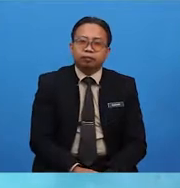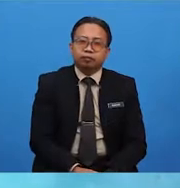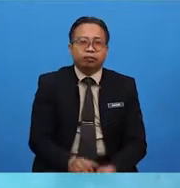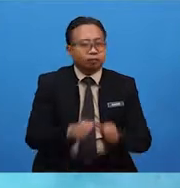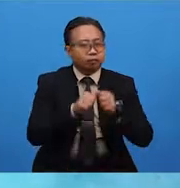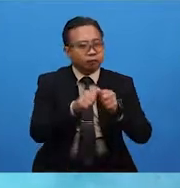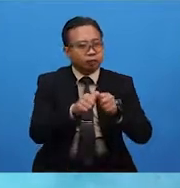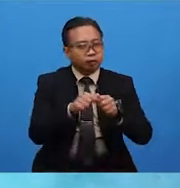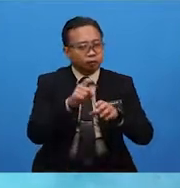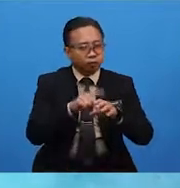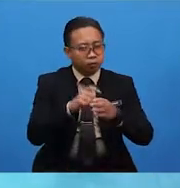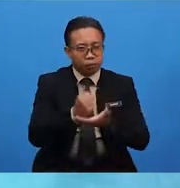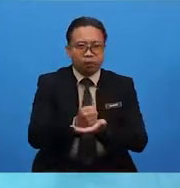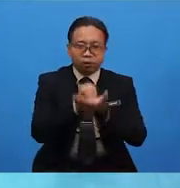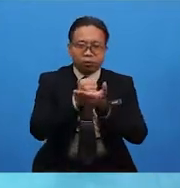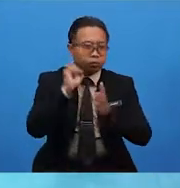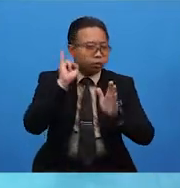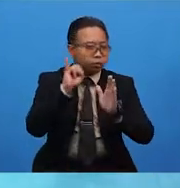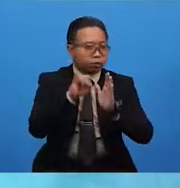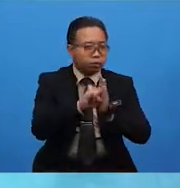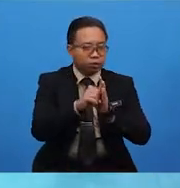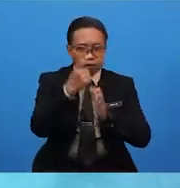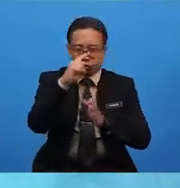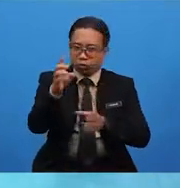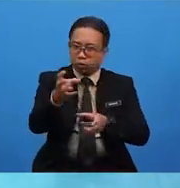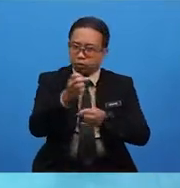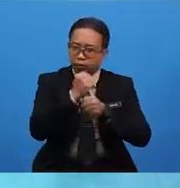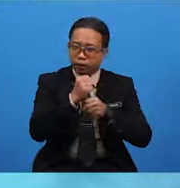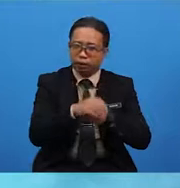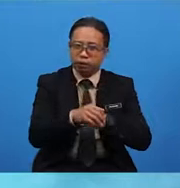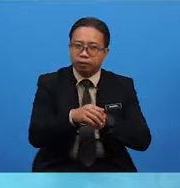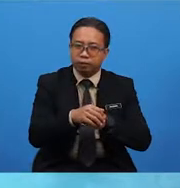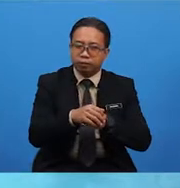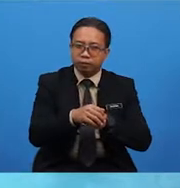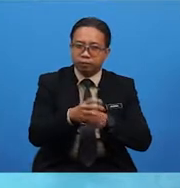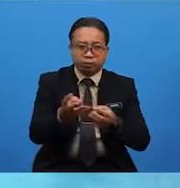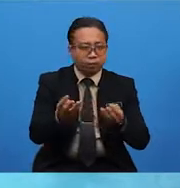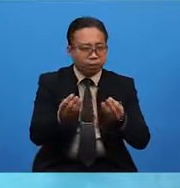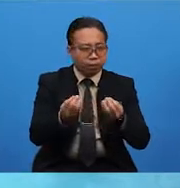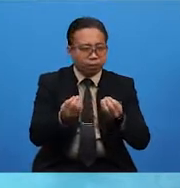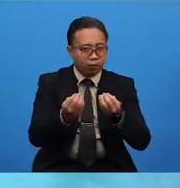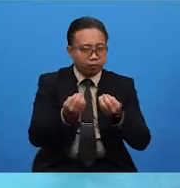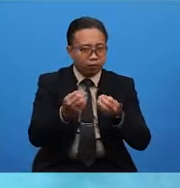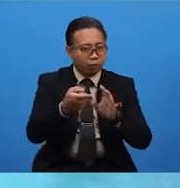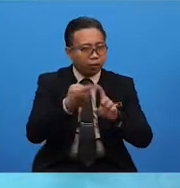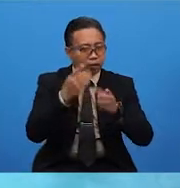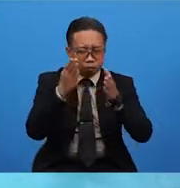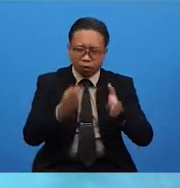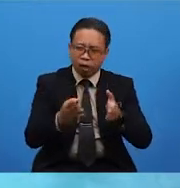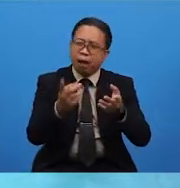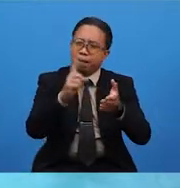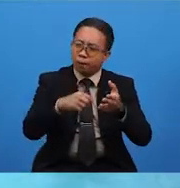hijaber gambar ini juga membantu Illustrator untuk mendapatkan maklum balas daripada